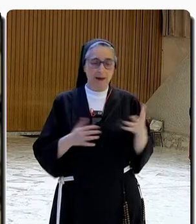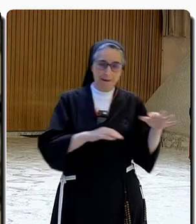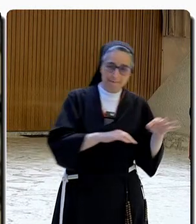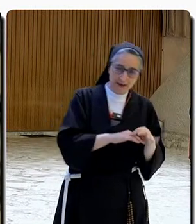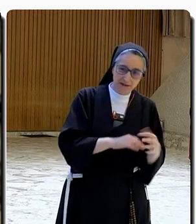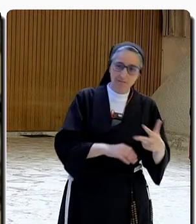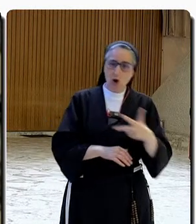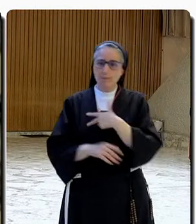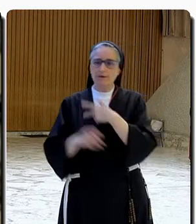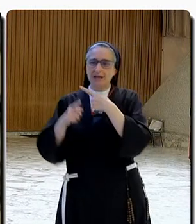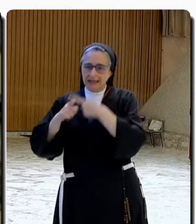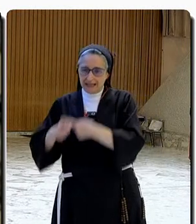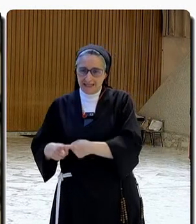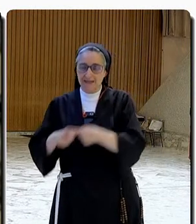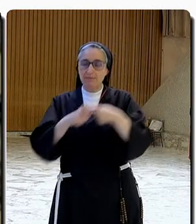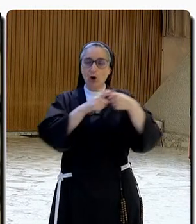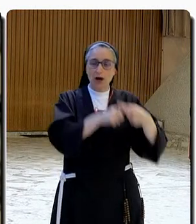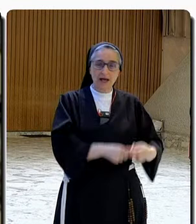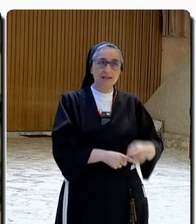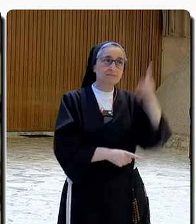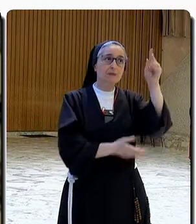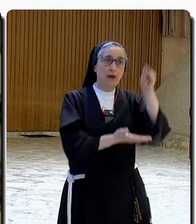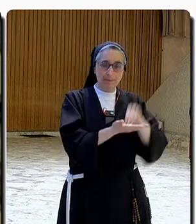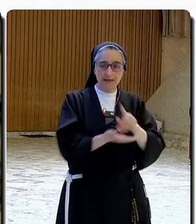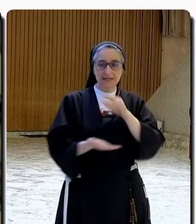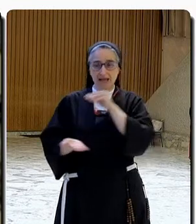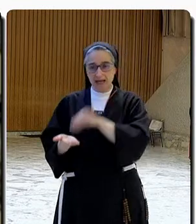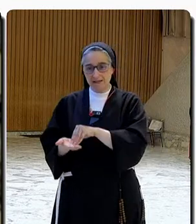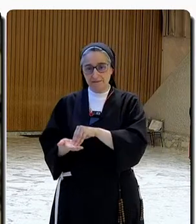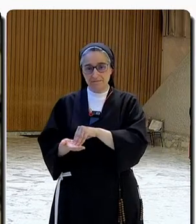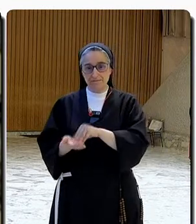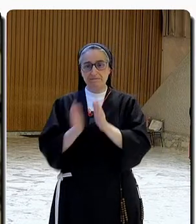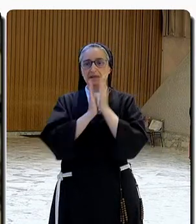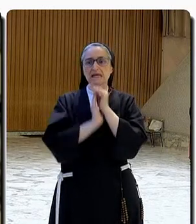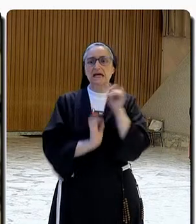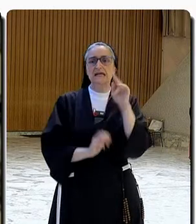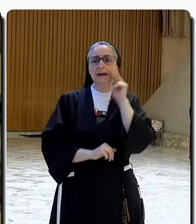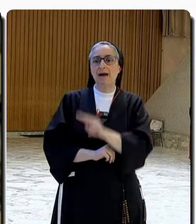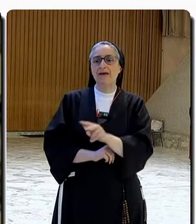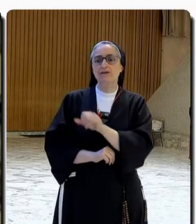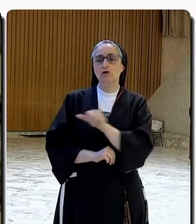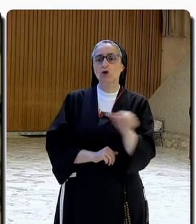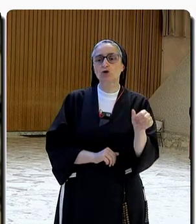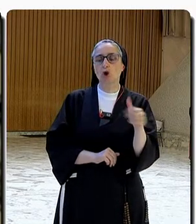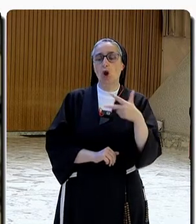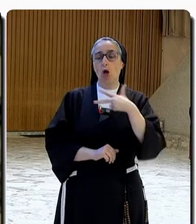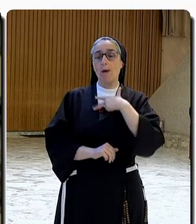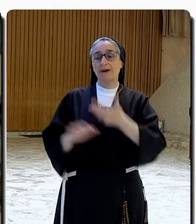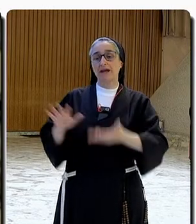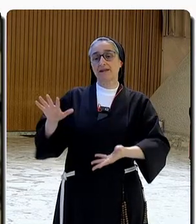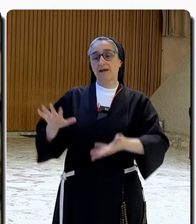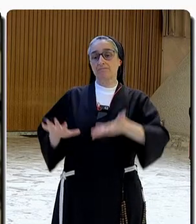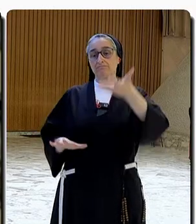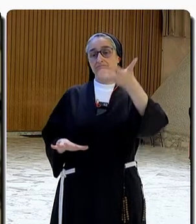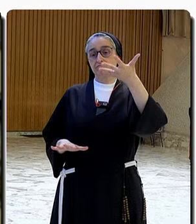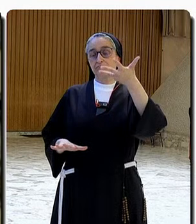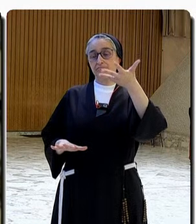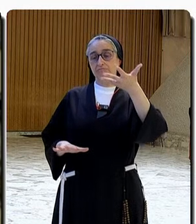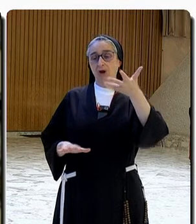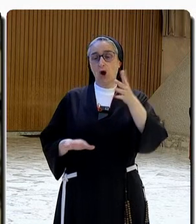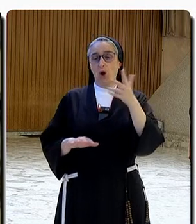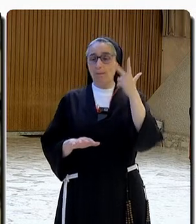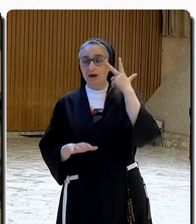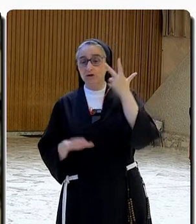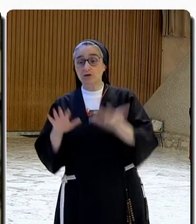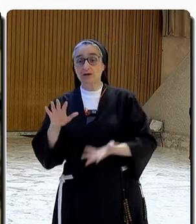nel sacerdozio. La Chiesa non ha mai visto il sacerdozio e il celibato in